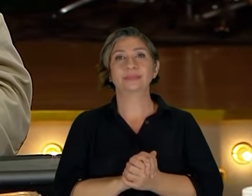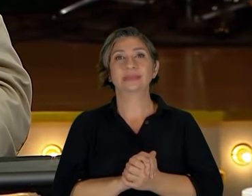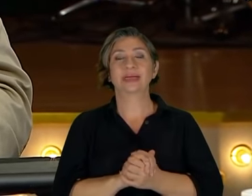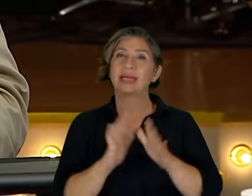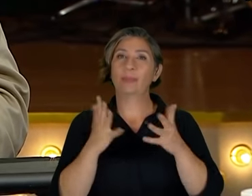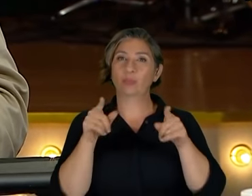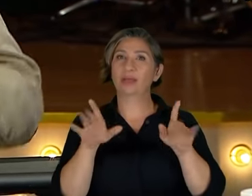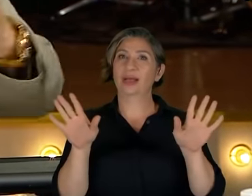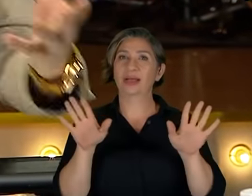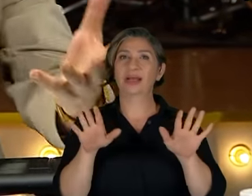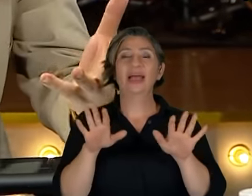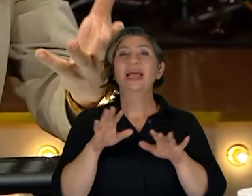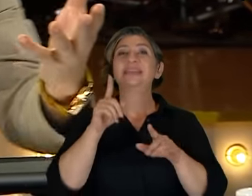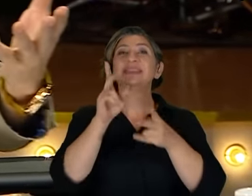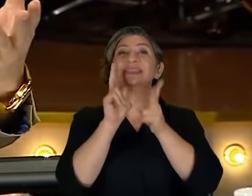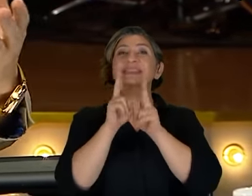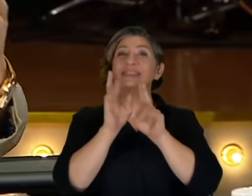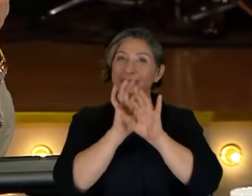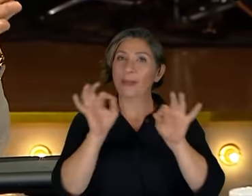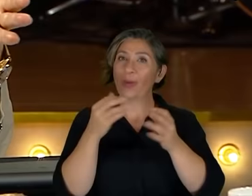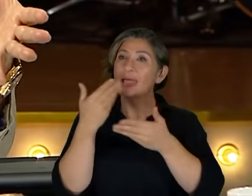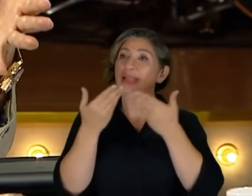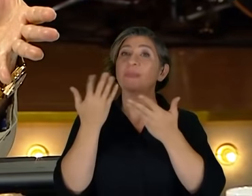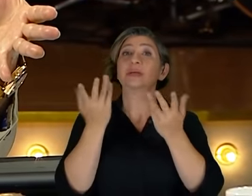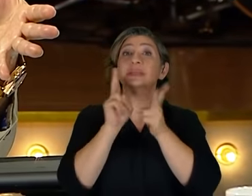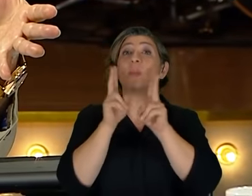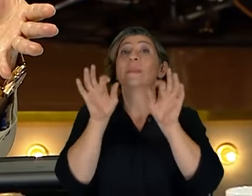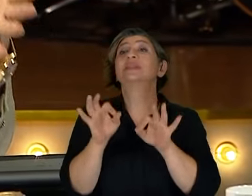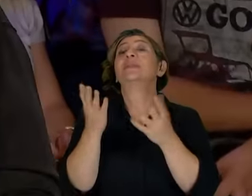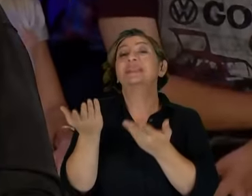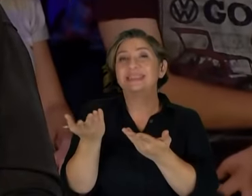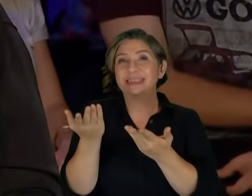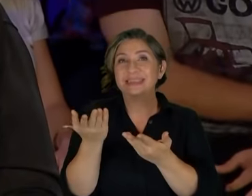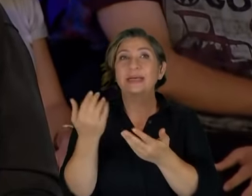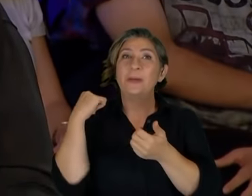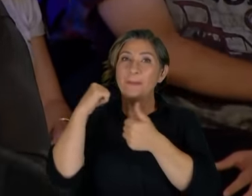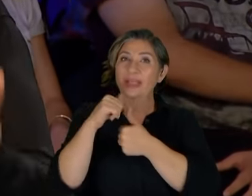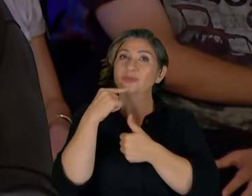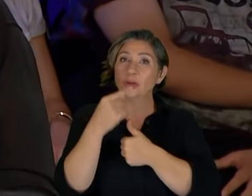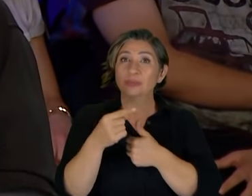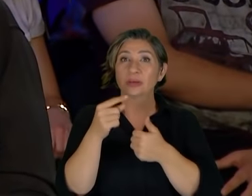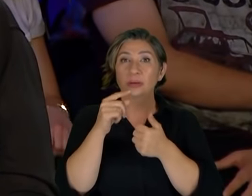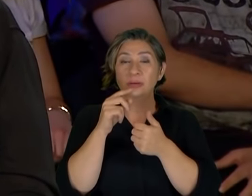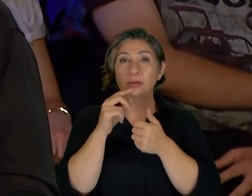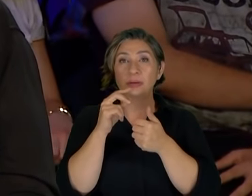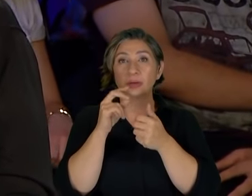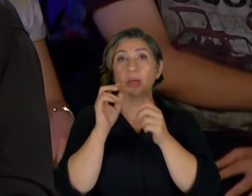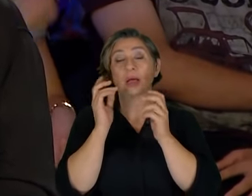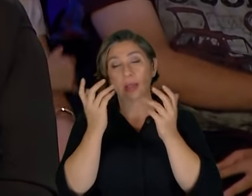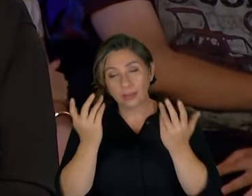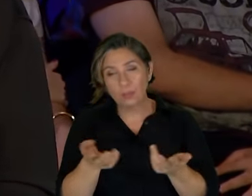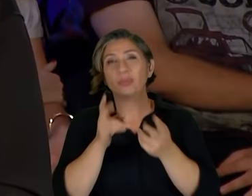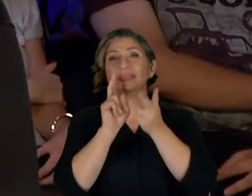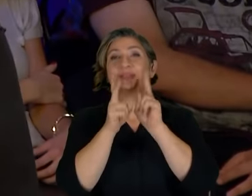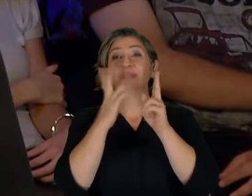Galiba bu kadar. Herkesten konuş. Sizin oyundan yeteri kadar bahsedemedik. Çünkü oynamaya başlamadınız. Bir daha söyler misiniz? Oynayınca mı bahsediyorsunuz? Ya